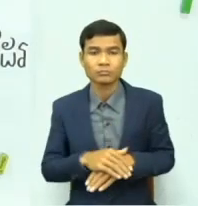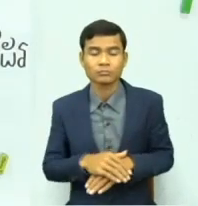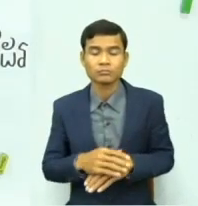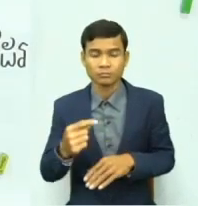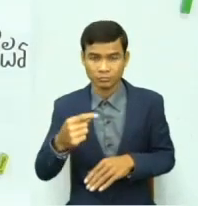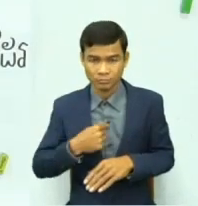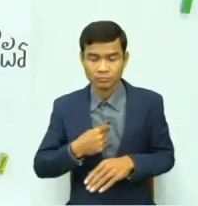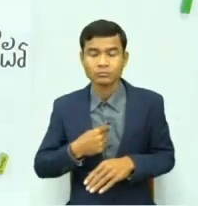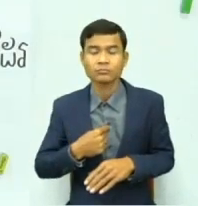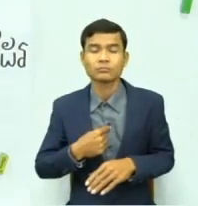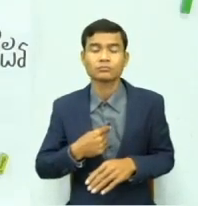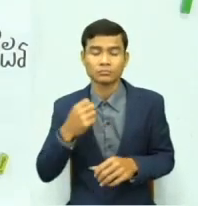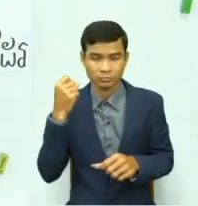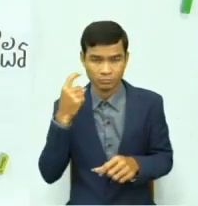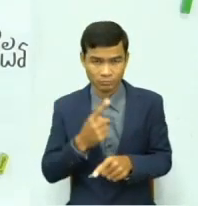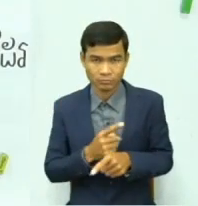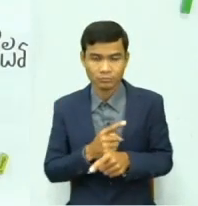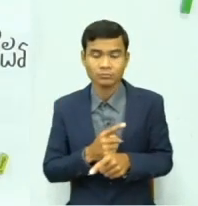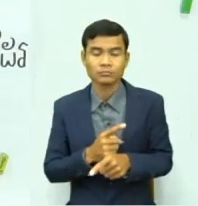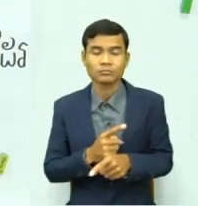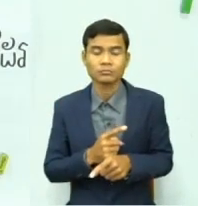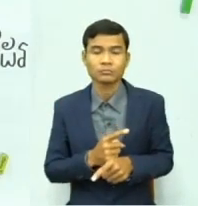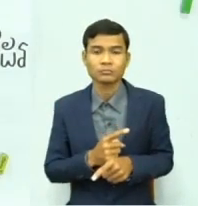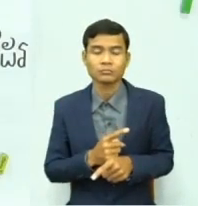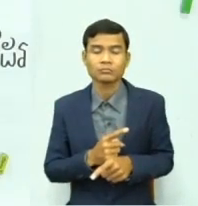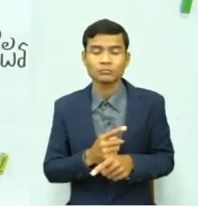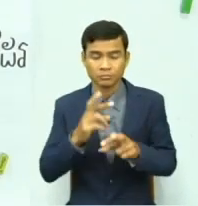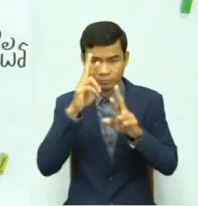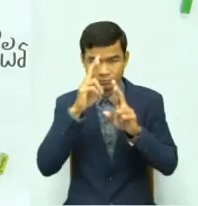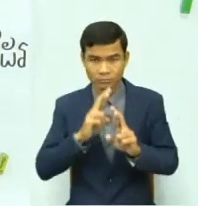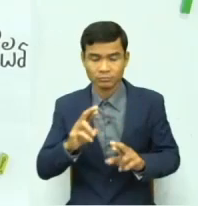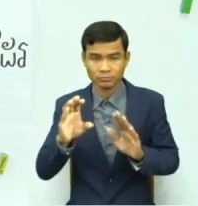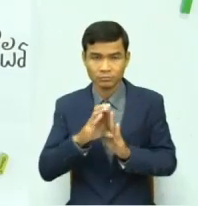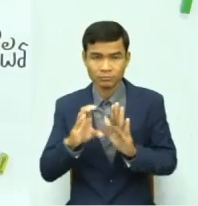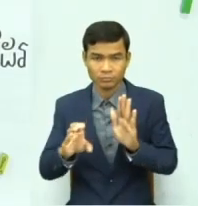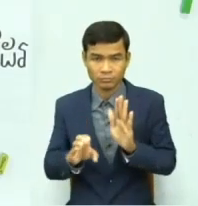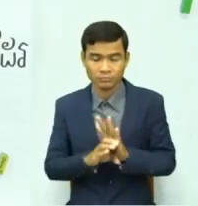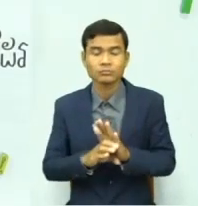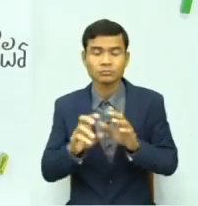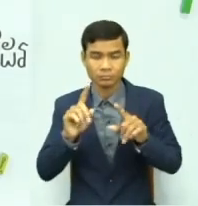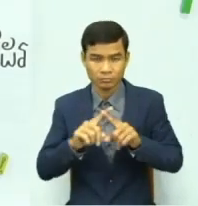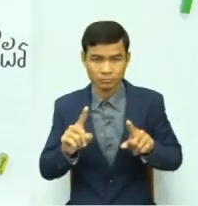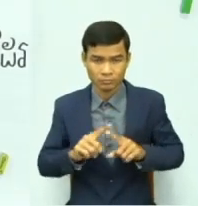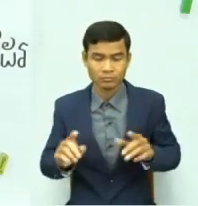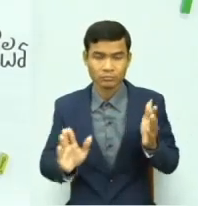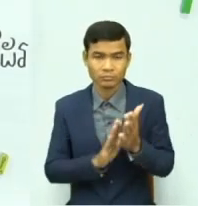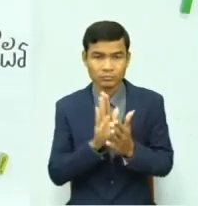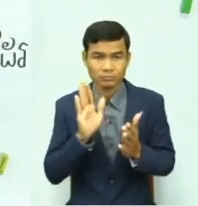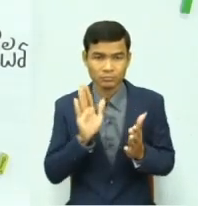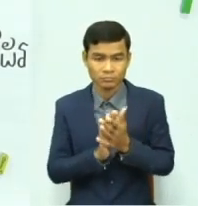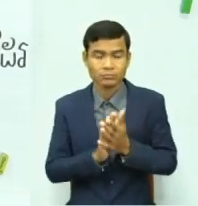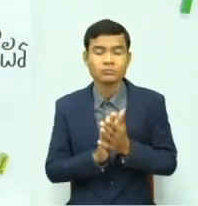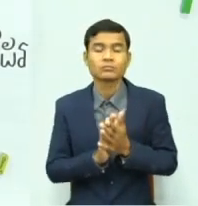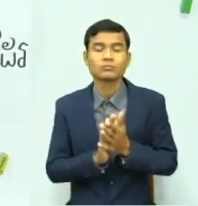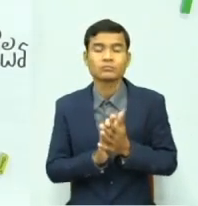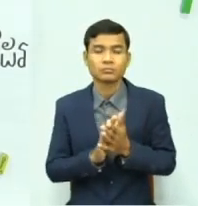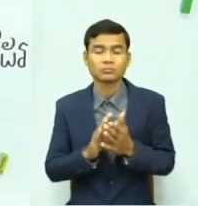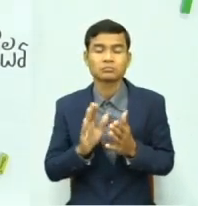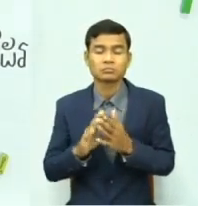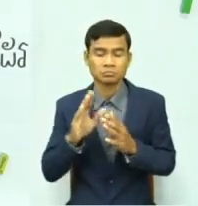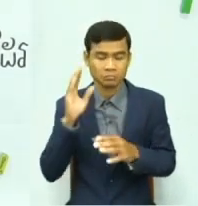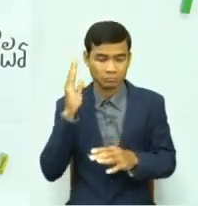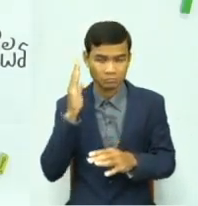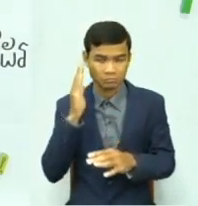nhóm trừ chà nhóm trừ cù rốt chậm áp nia nia rốt bóng pro tế mình